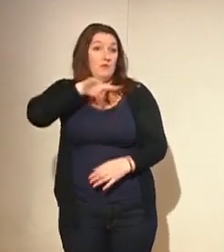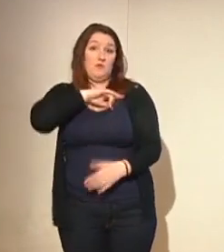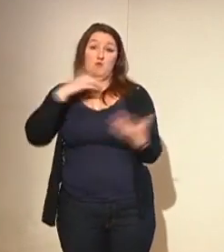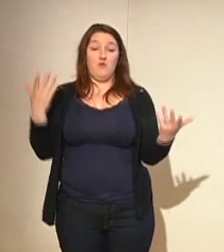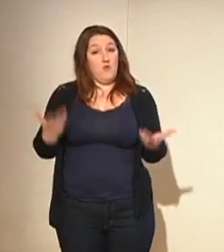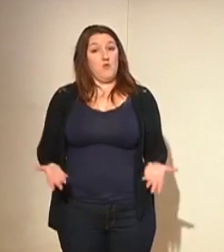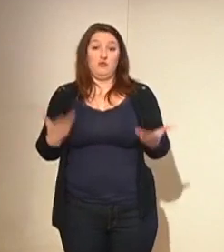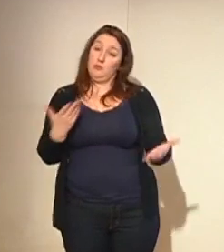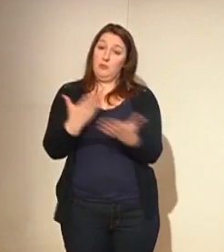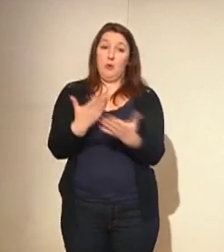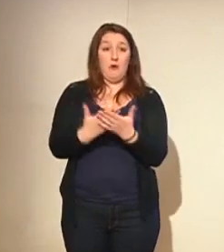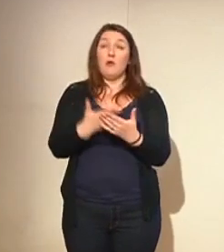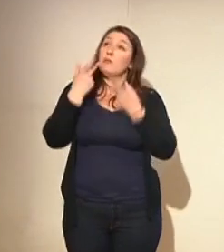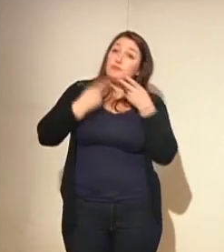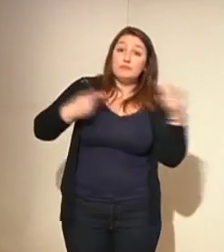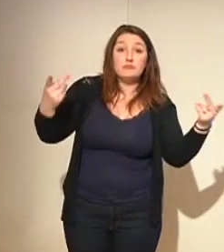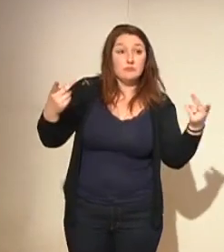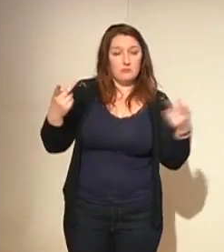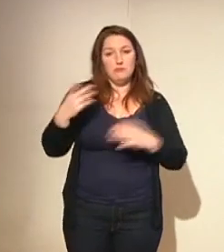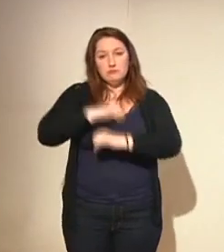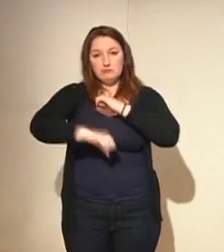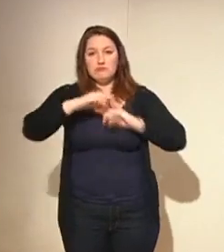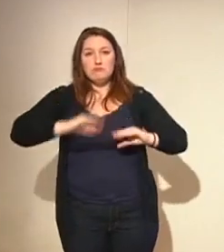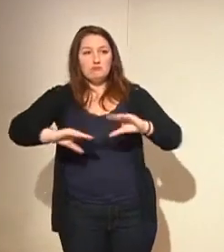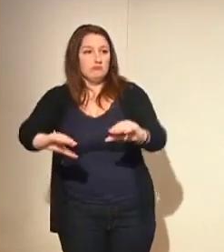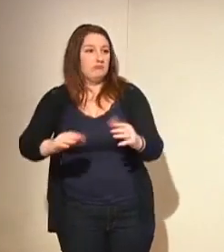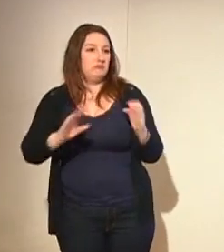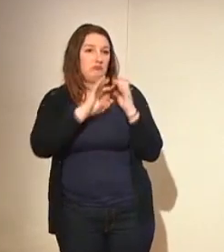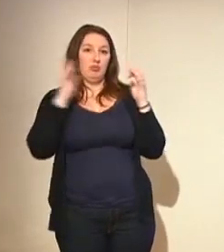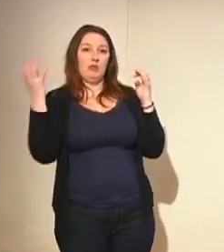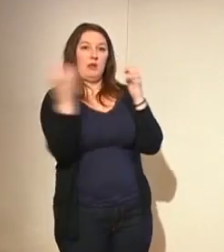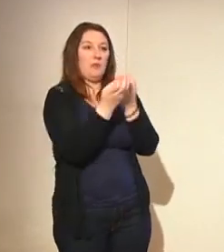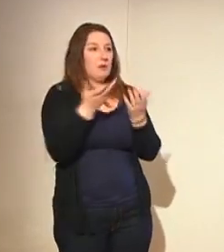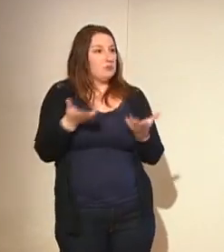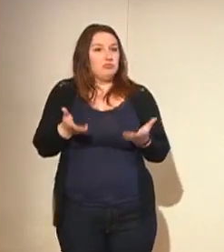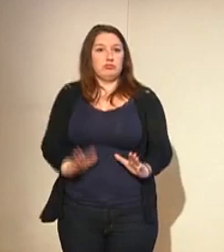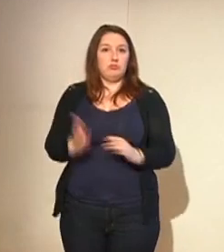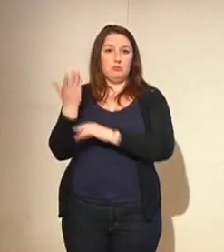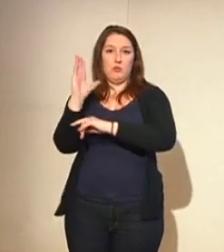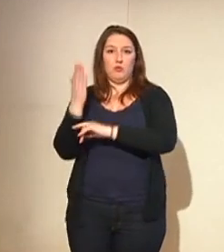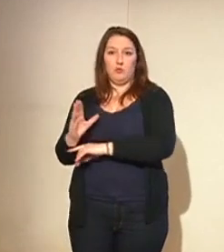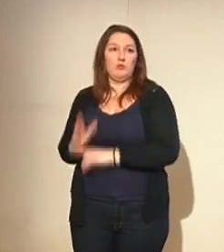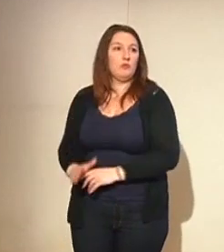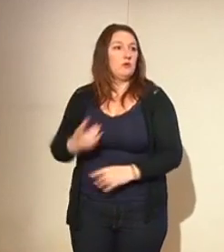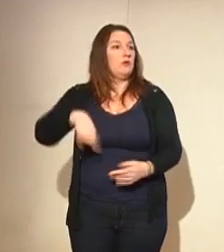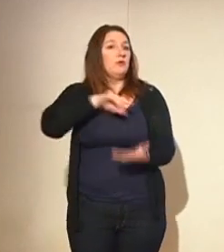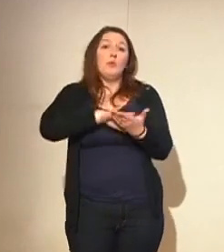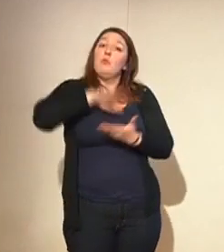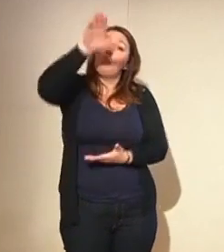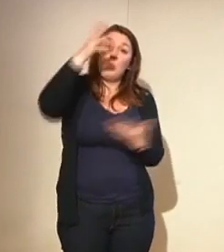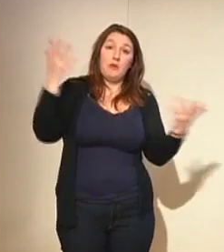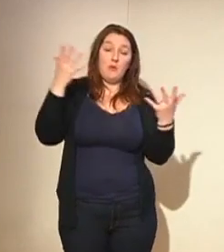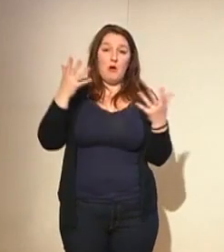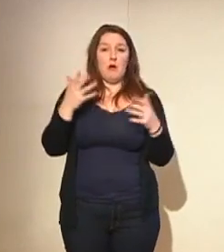délibération au conseil municipal qu'est-ce que nous avons promis je vous lis l'engagement